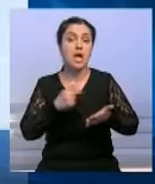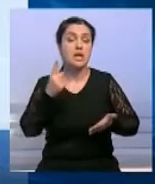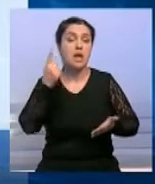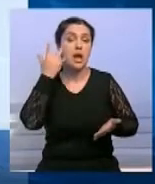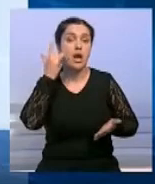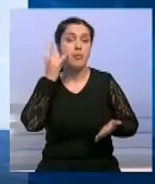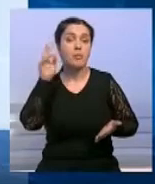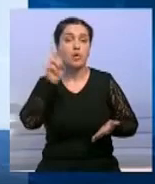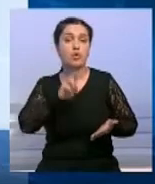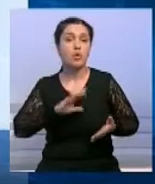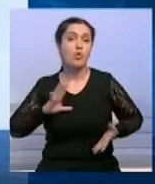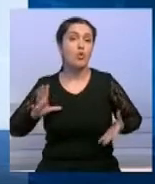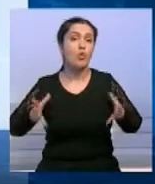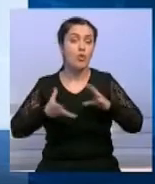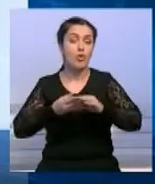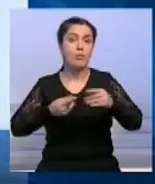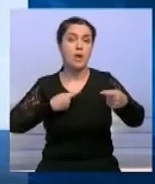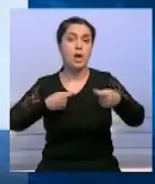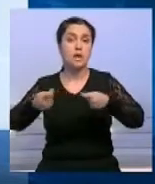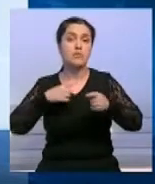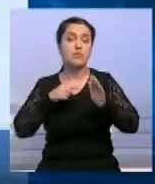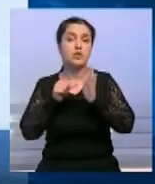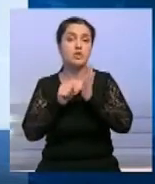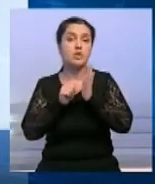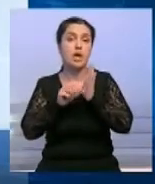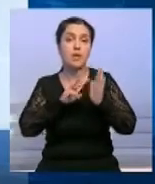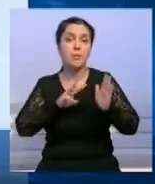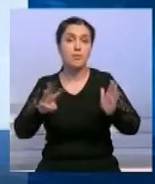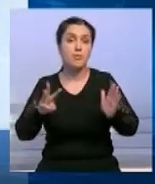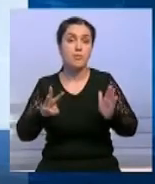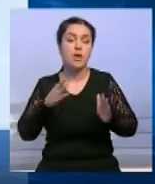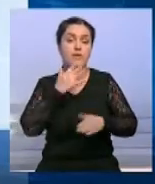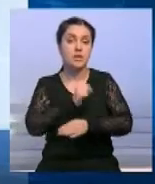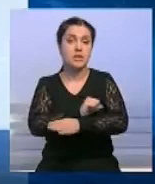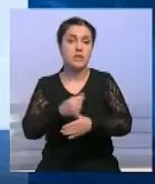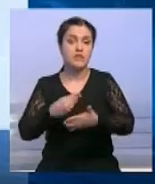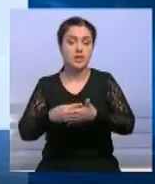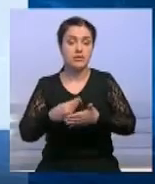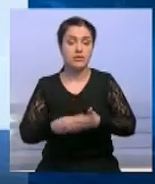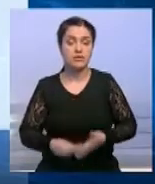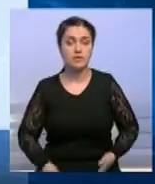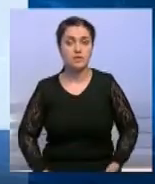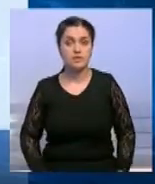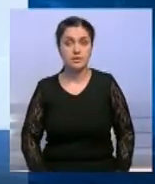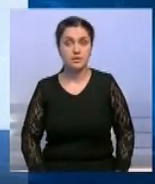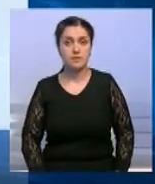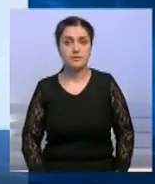американский доллар. Общий объем торгов превысил 60 миллионов в иностранной валюте.